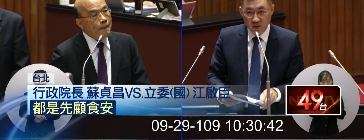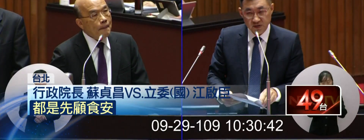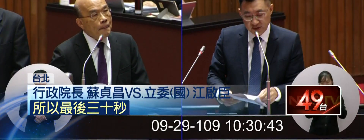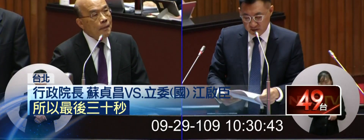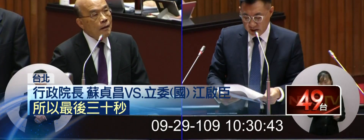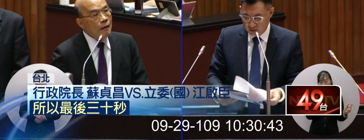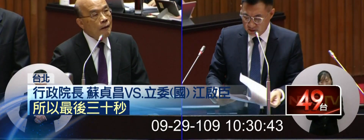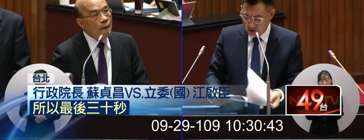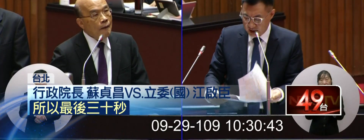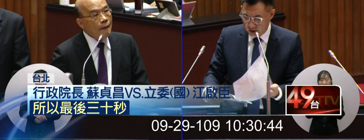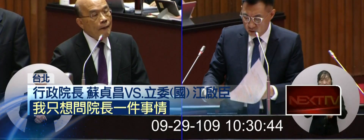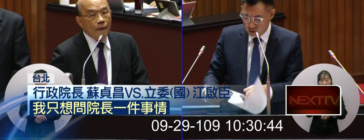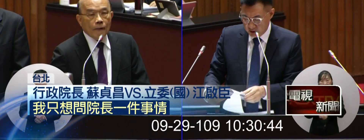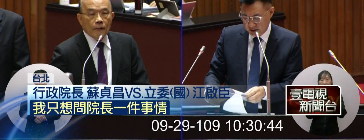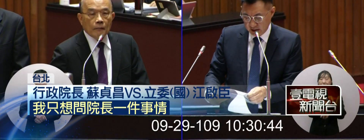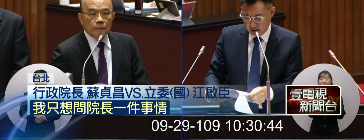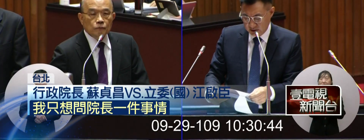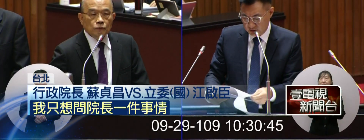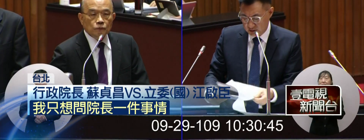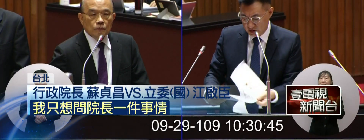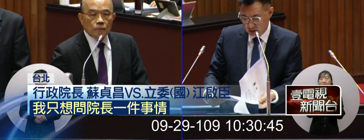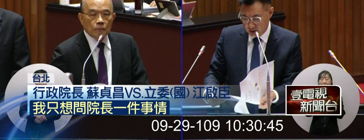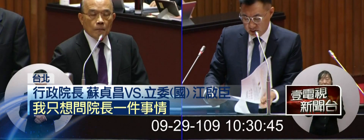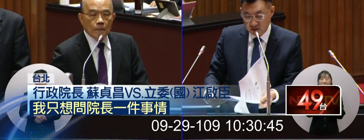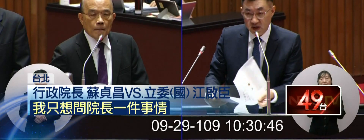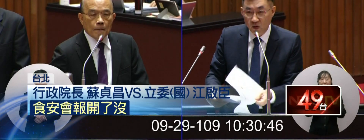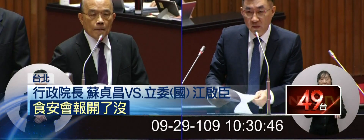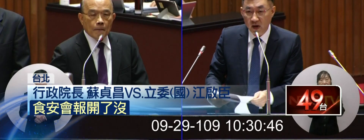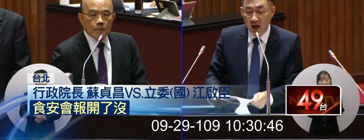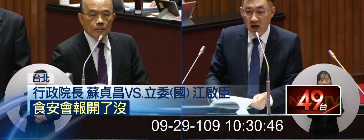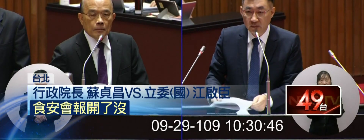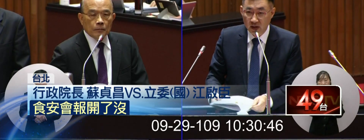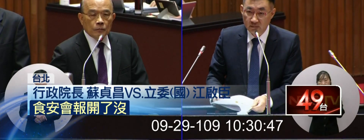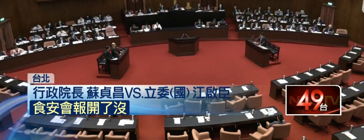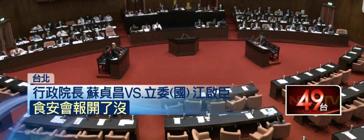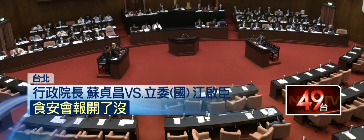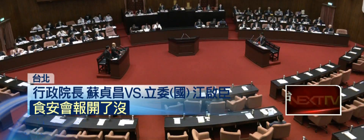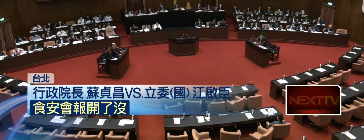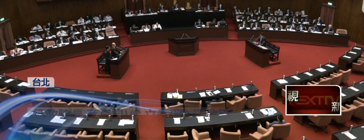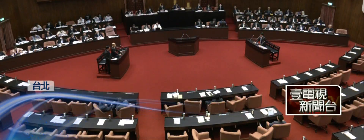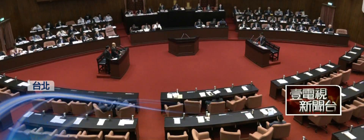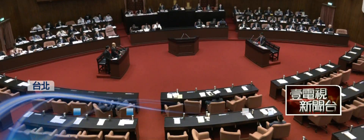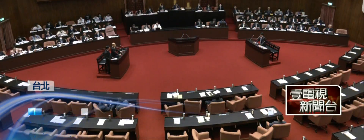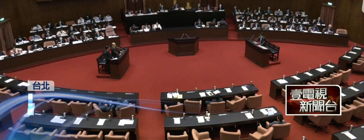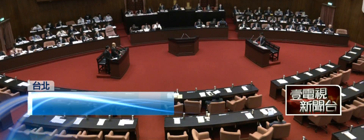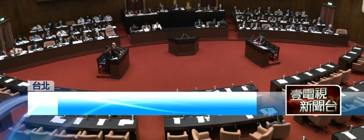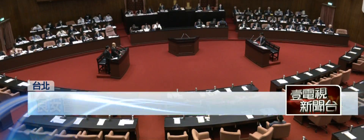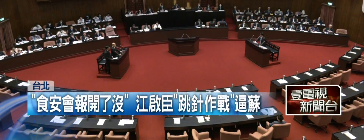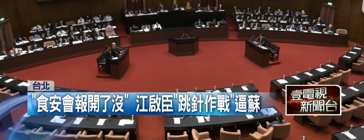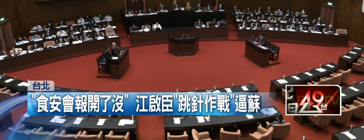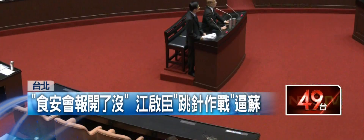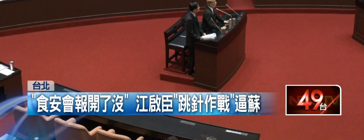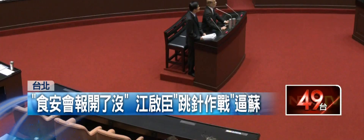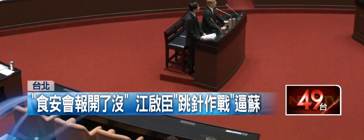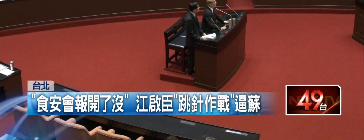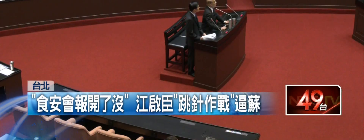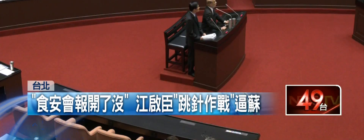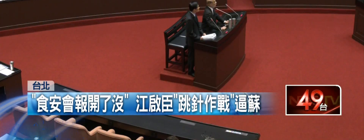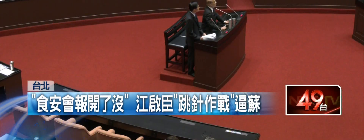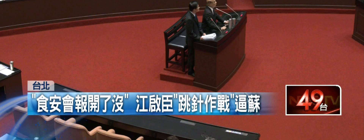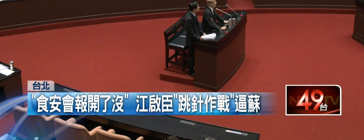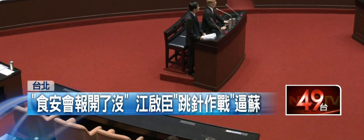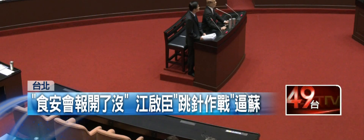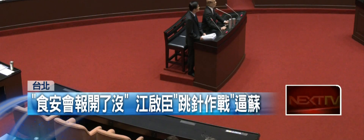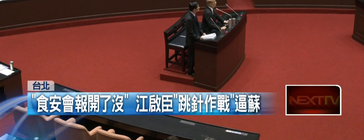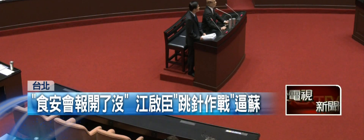最后三十秒，我只想问院长一件事情：食安汇报开了没？ 眼见苏贞昌似乎说不出话来，江启臣趁